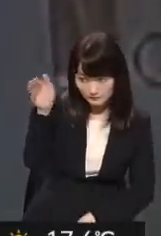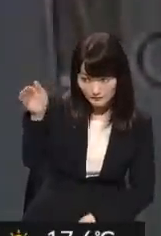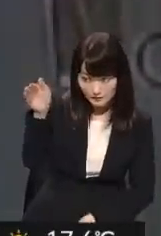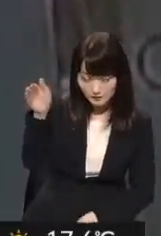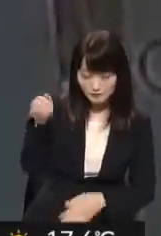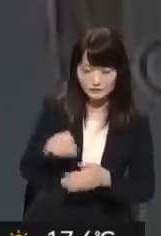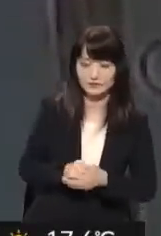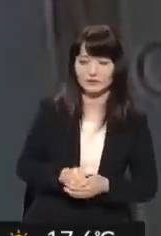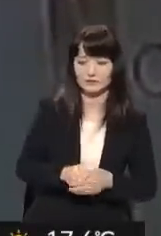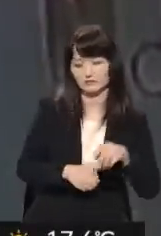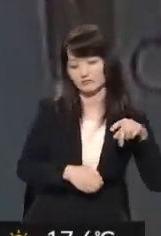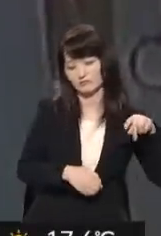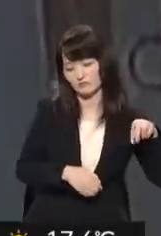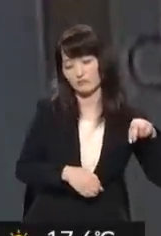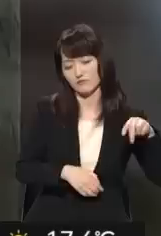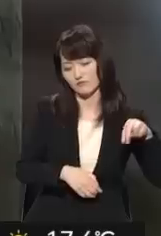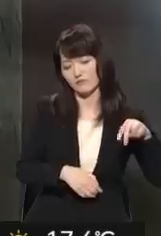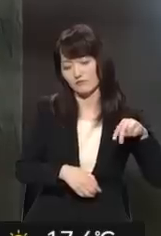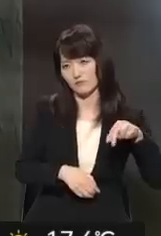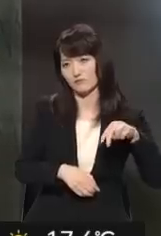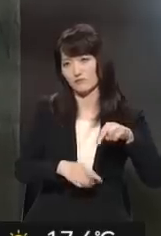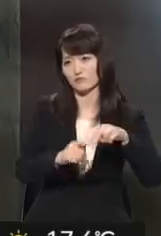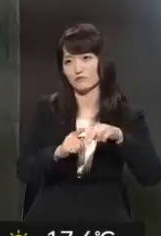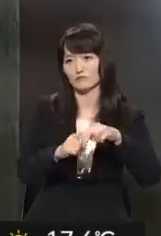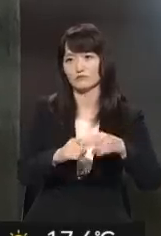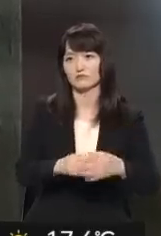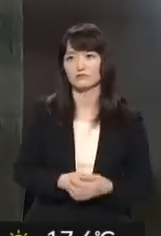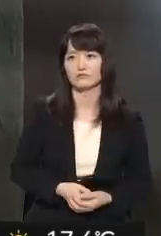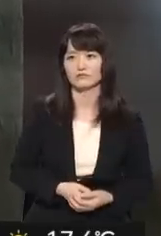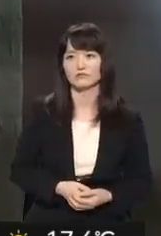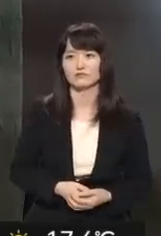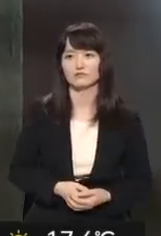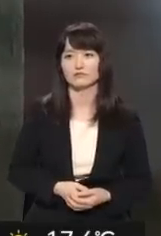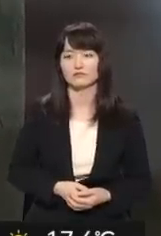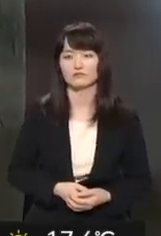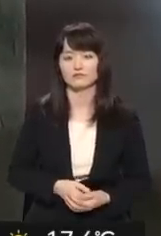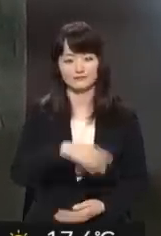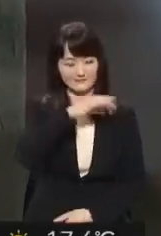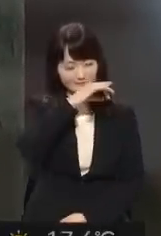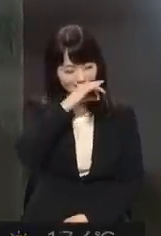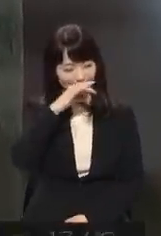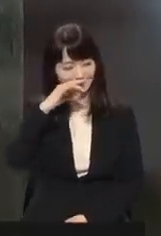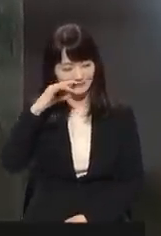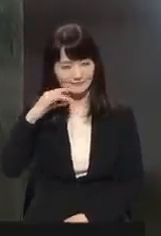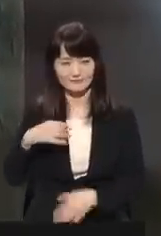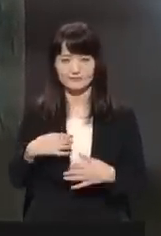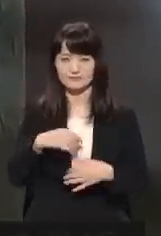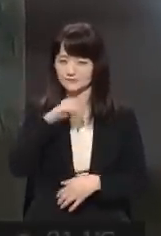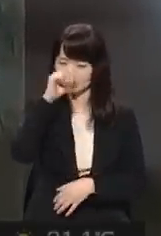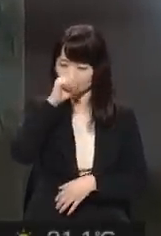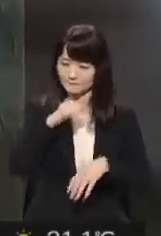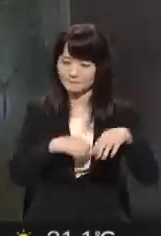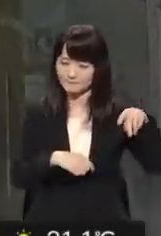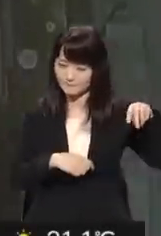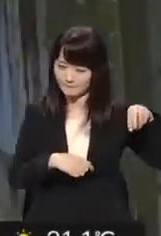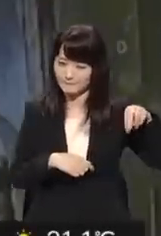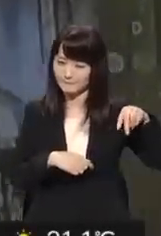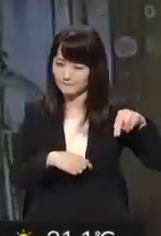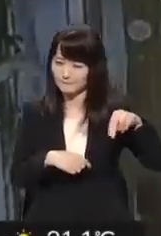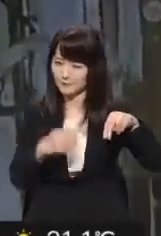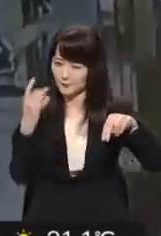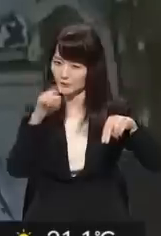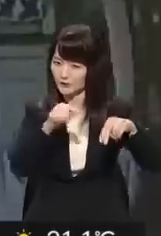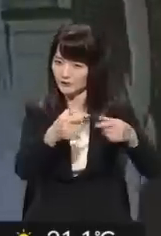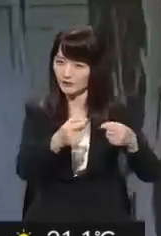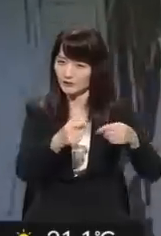좀 보면 조금 놀랍습니다. 아주 좀 유쾌하다고 하나요? 보폭 자체가. 원래 저렇게 걷는 것 같지는 않은데